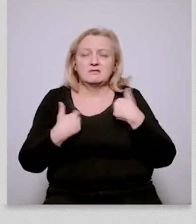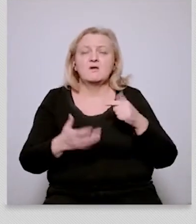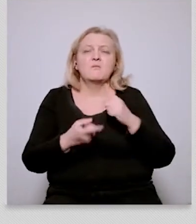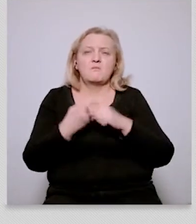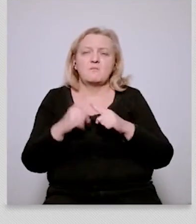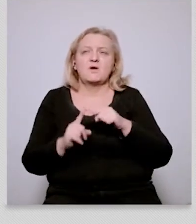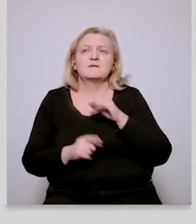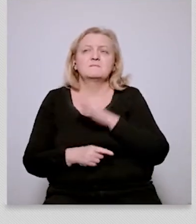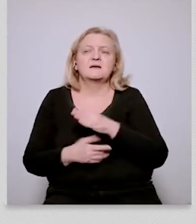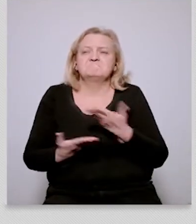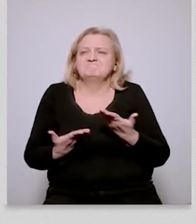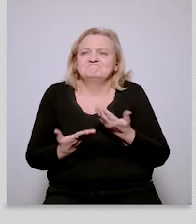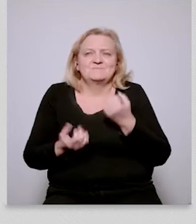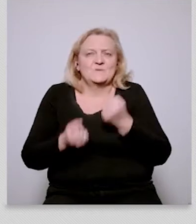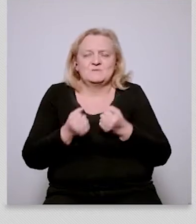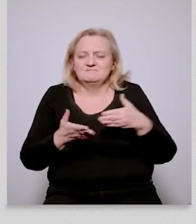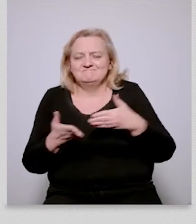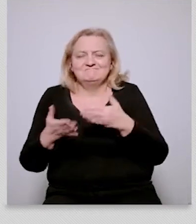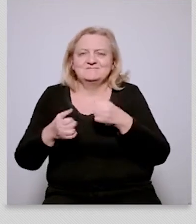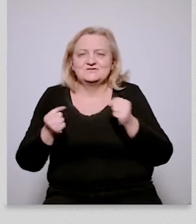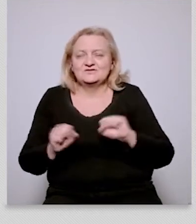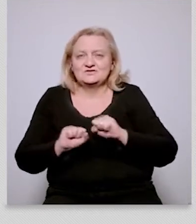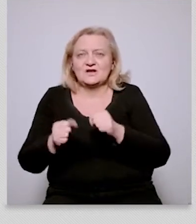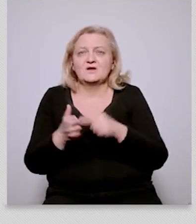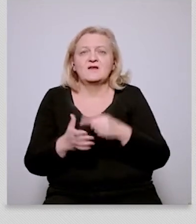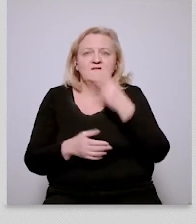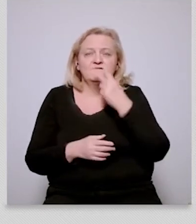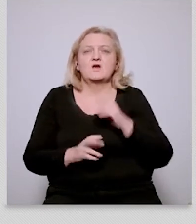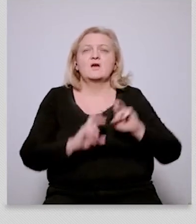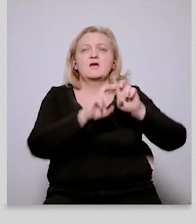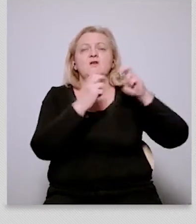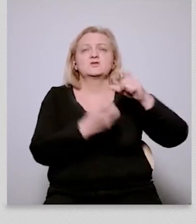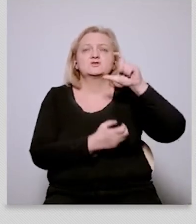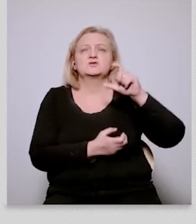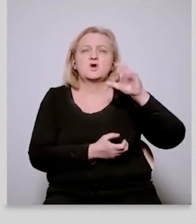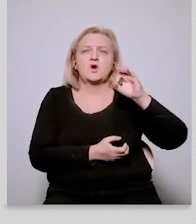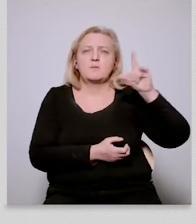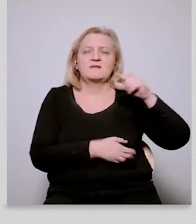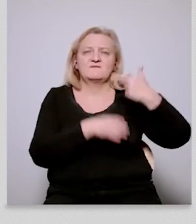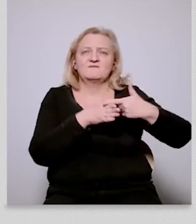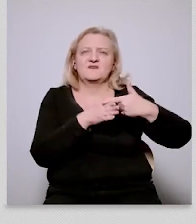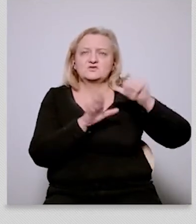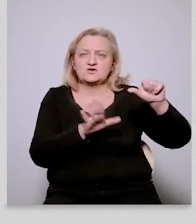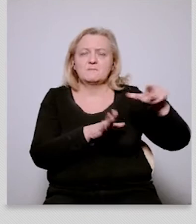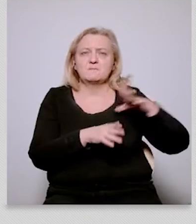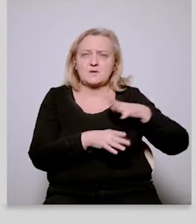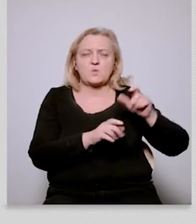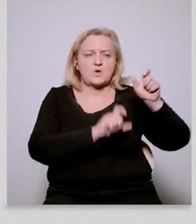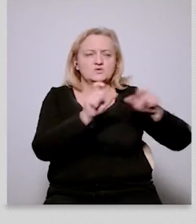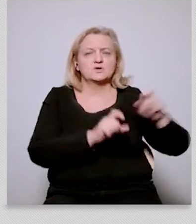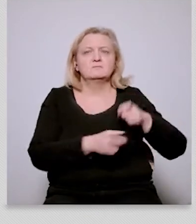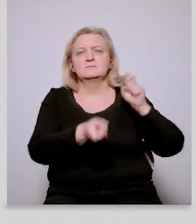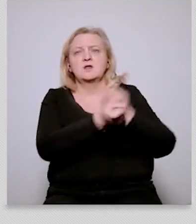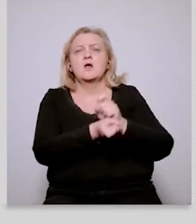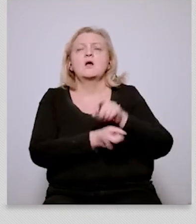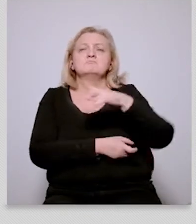bardzo wąską ścieżkę. Widzieliśmy to też na szczycie klimatycznym COP26. Były sprzeciwy ze strony